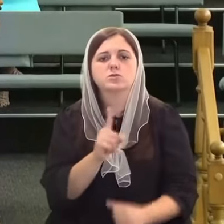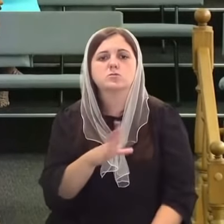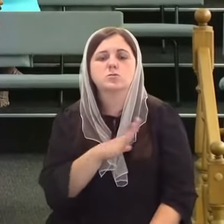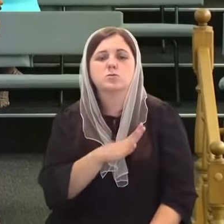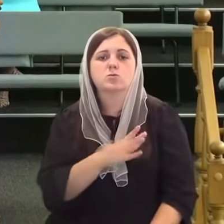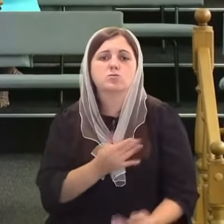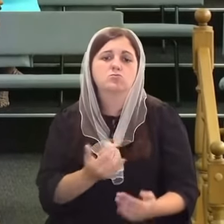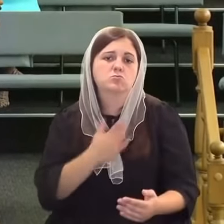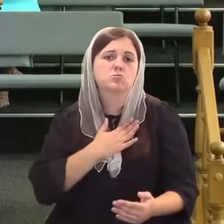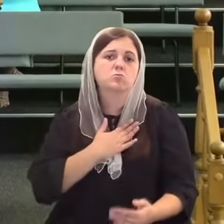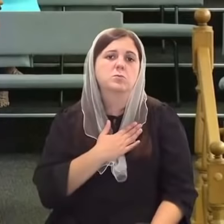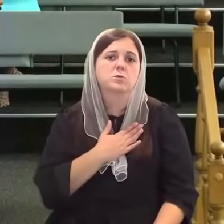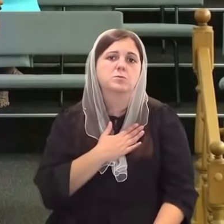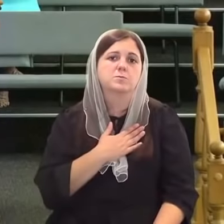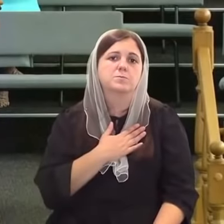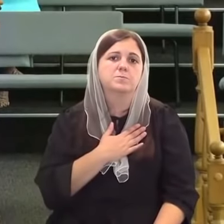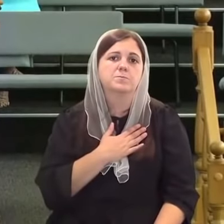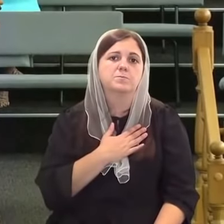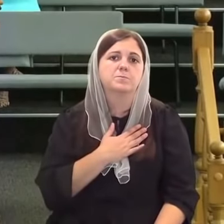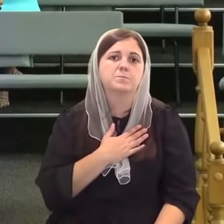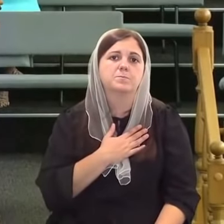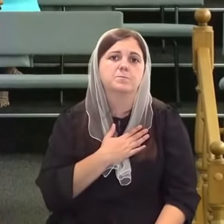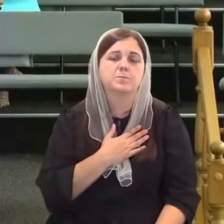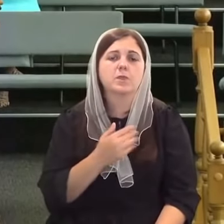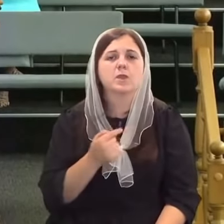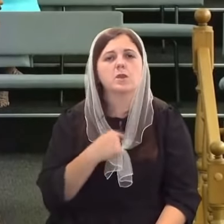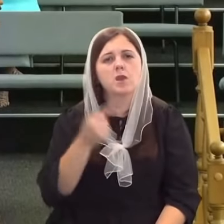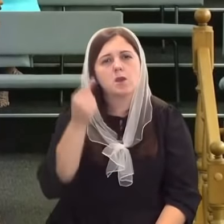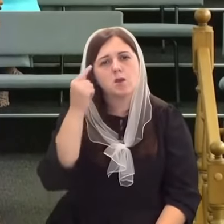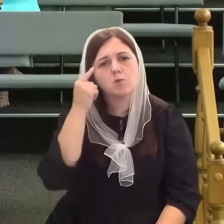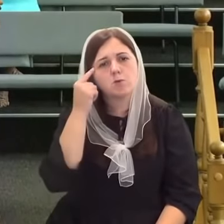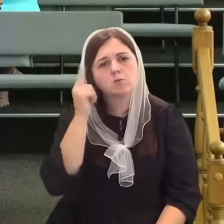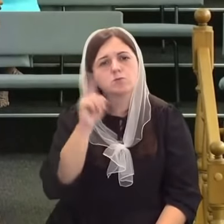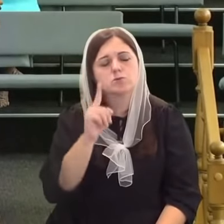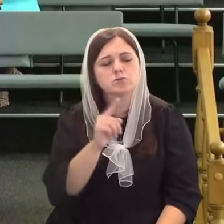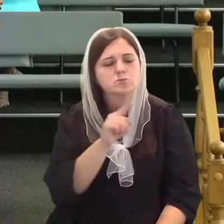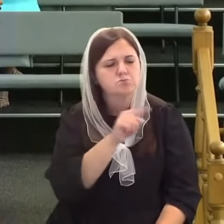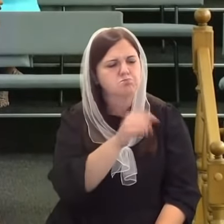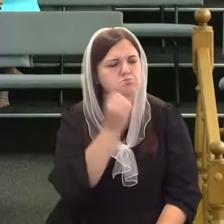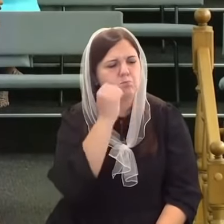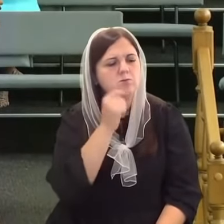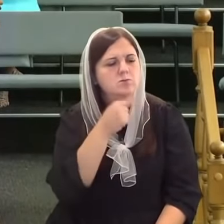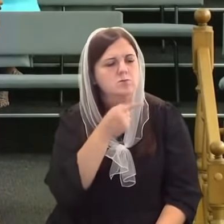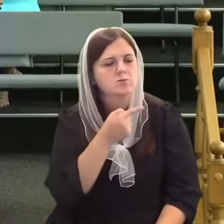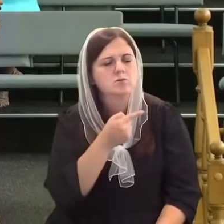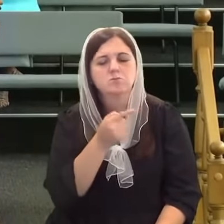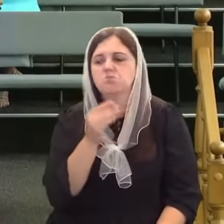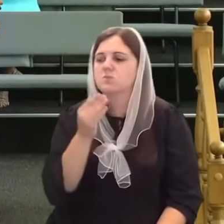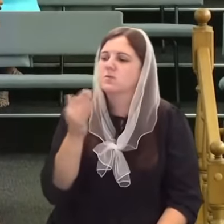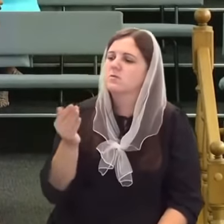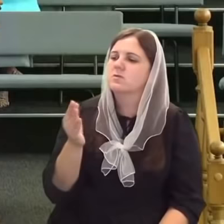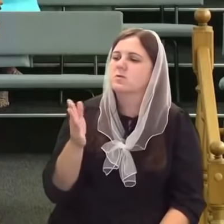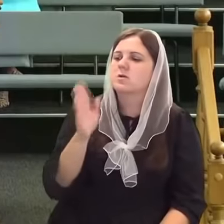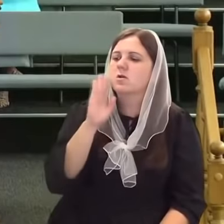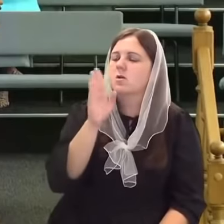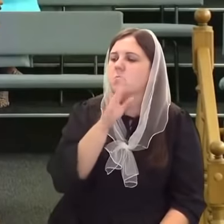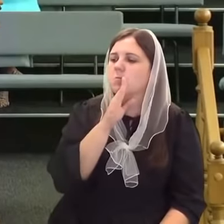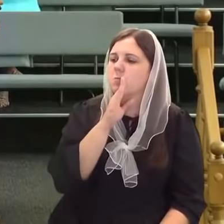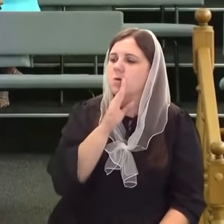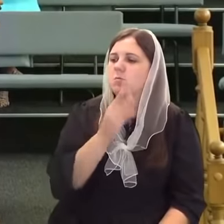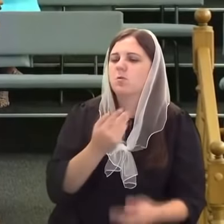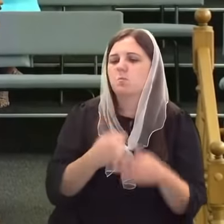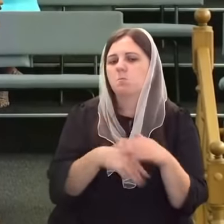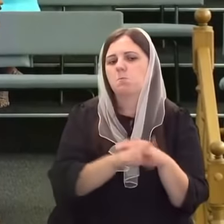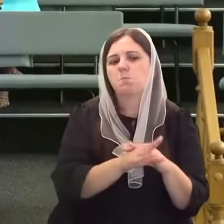сделала по отношению ко мне. И я помню, что она говорит: знаешь, твоя мама переехала вместе с